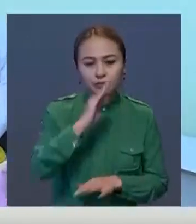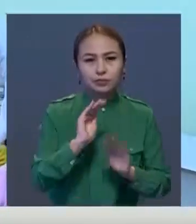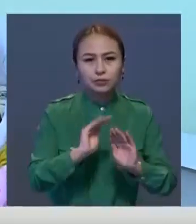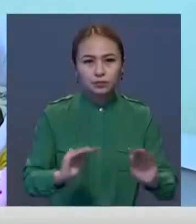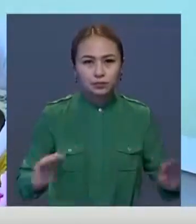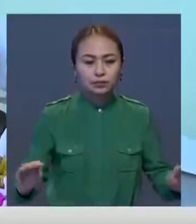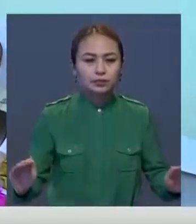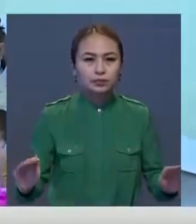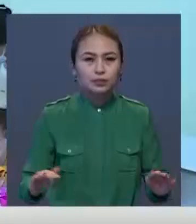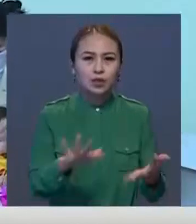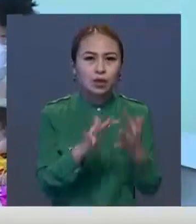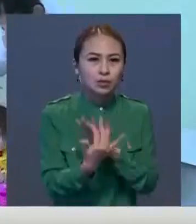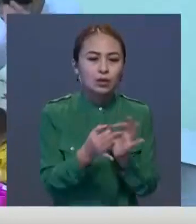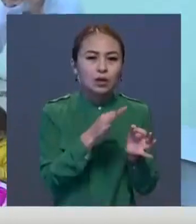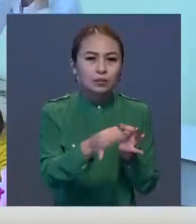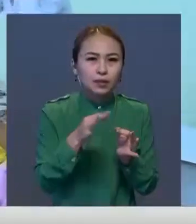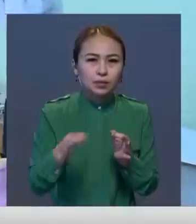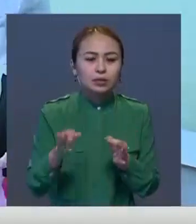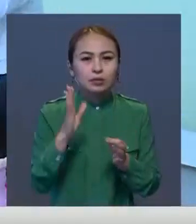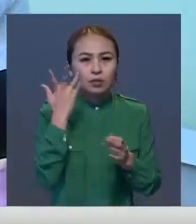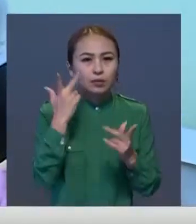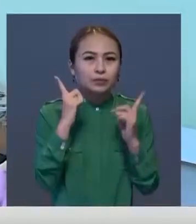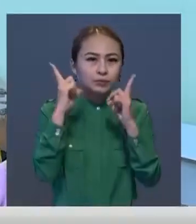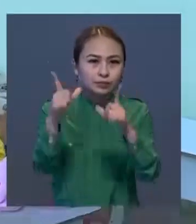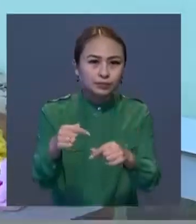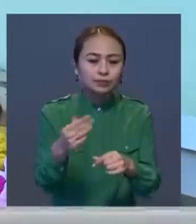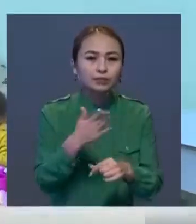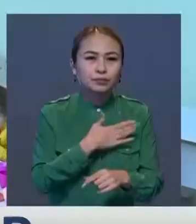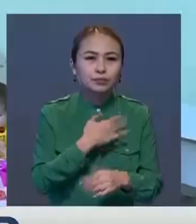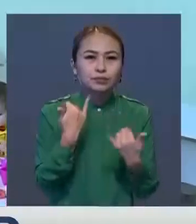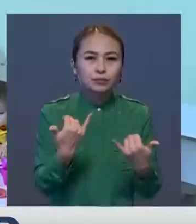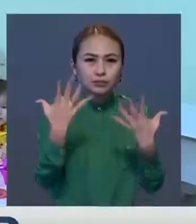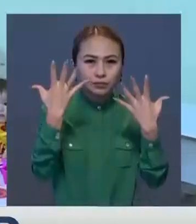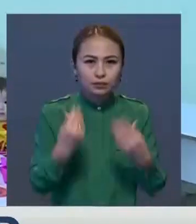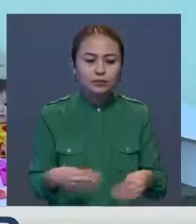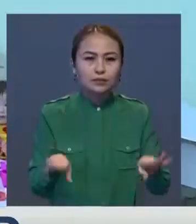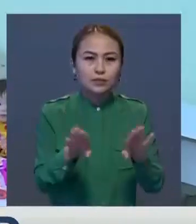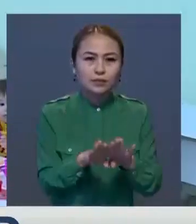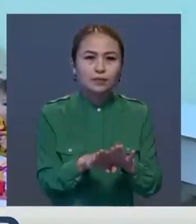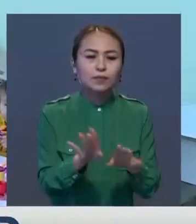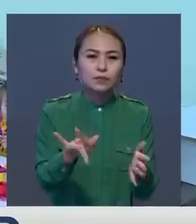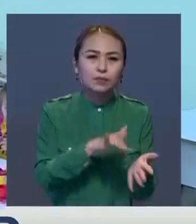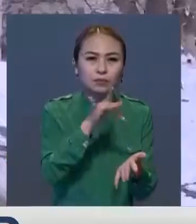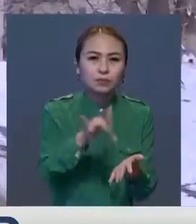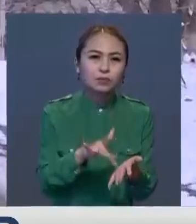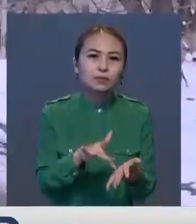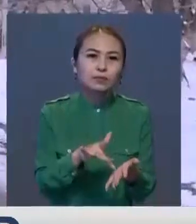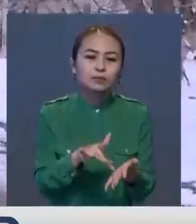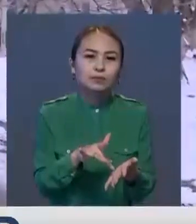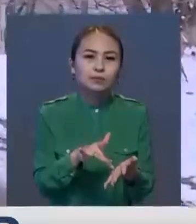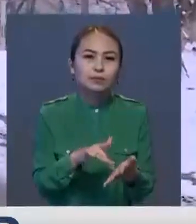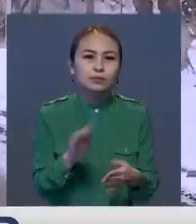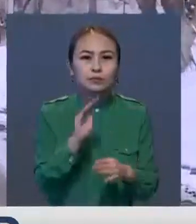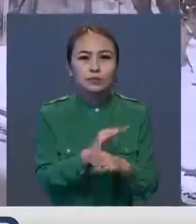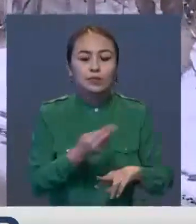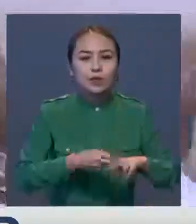балалары ауылдық аймаққа ата-апаларына кеткендіктен бүгін енді осы қаладағы балаларымыз келді. Аудан әкімімен